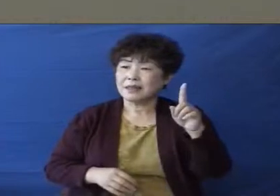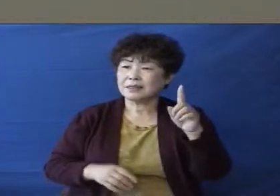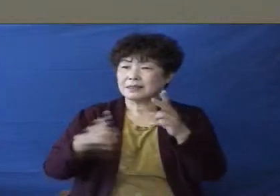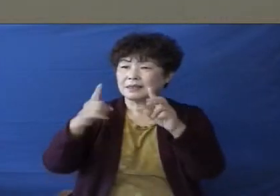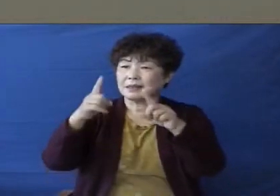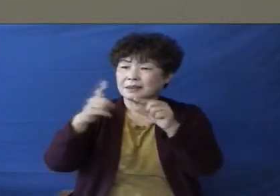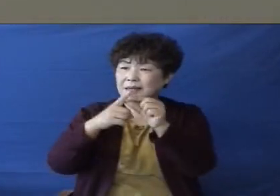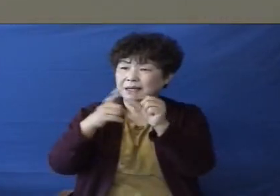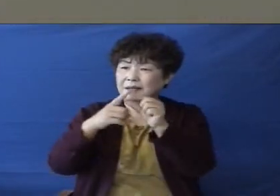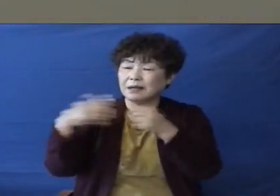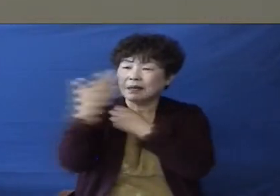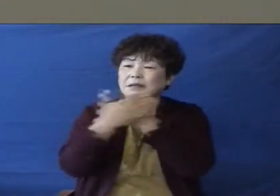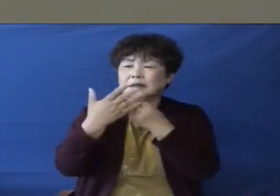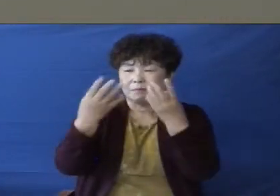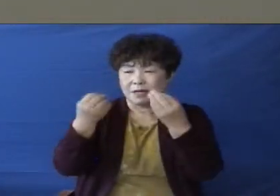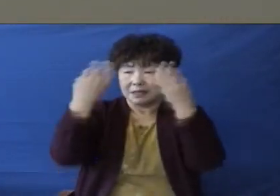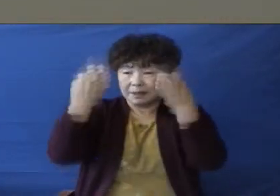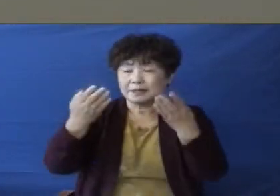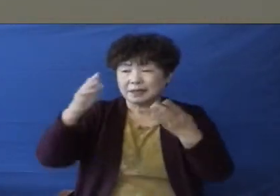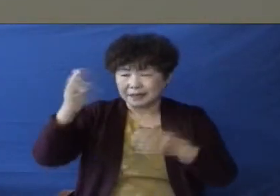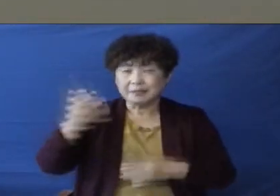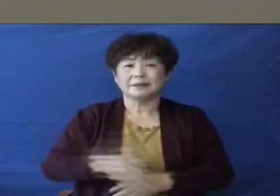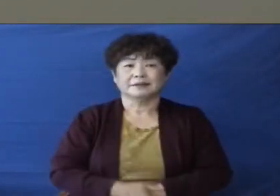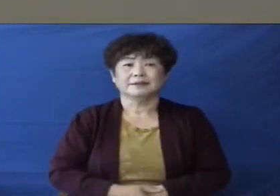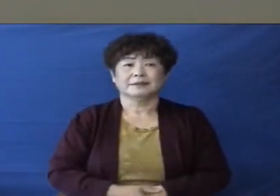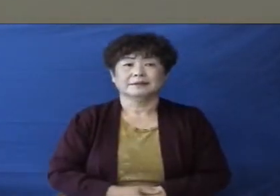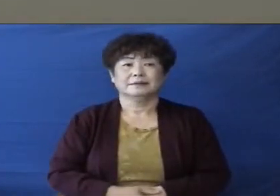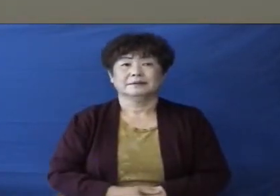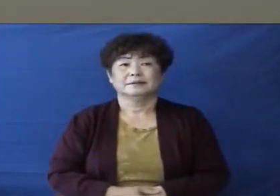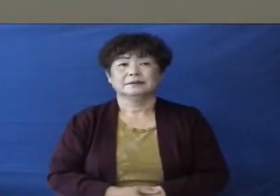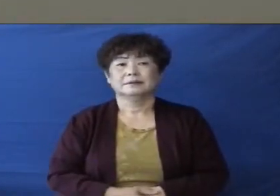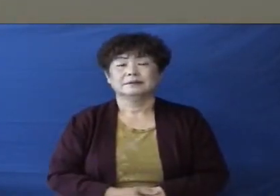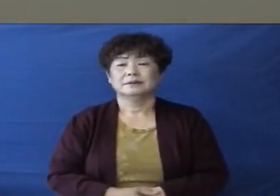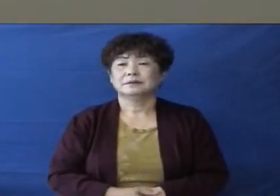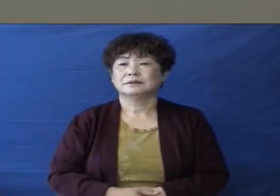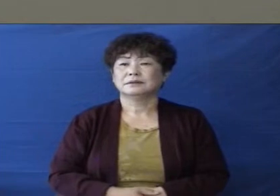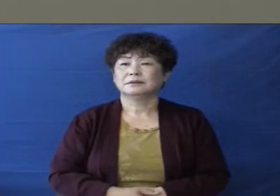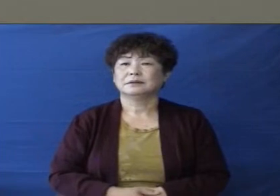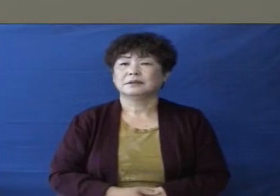은혜를 많이 받았습니다 1 단어 이 한 단어 아 그